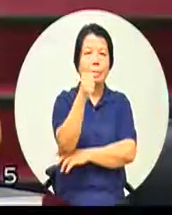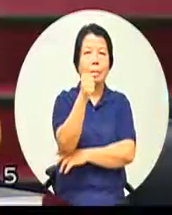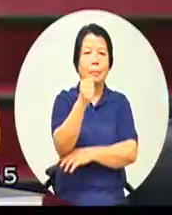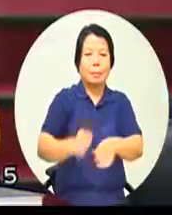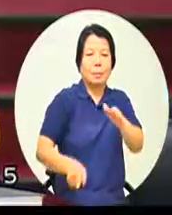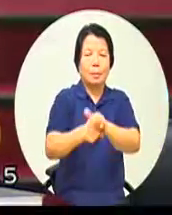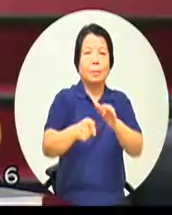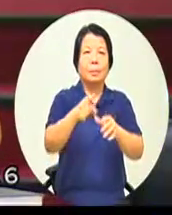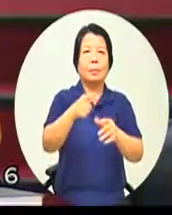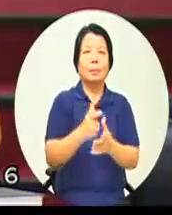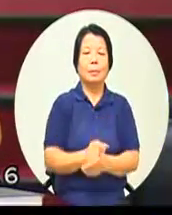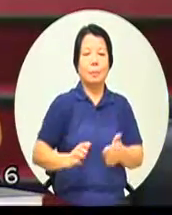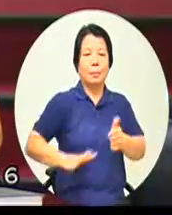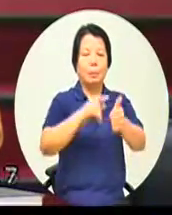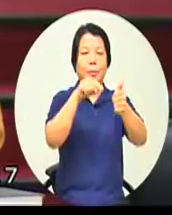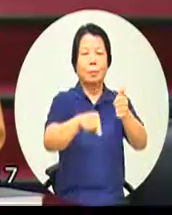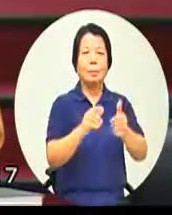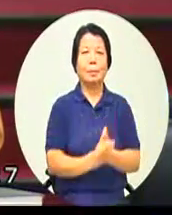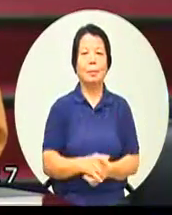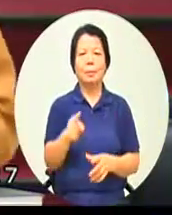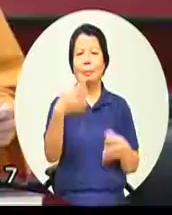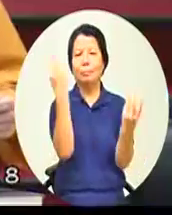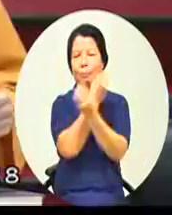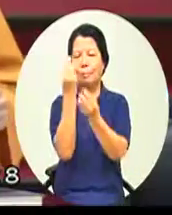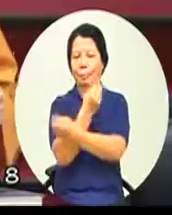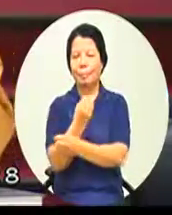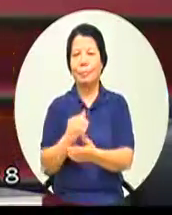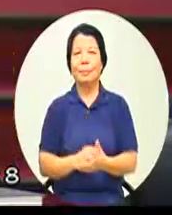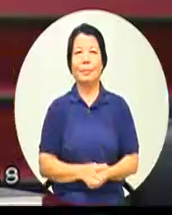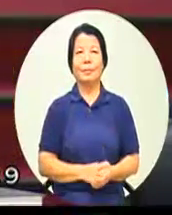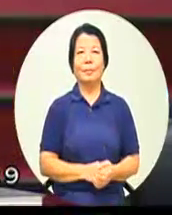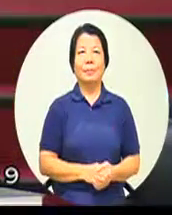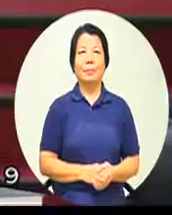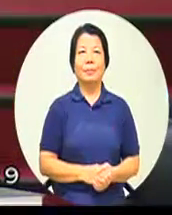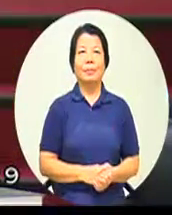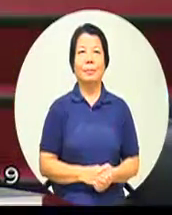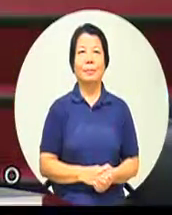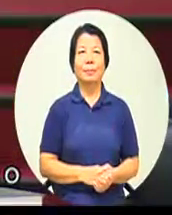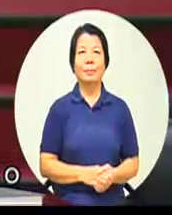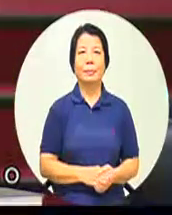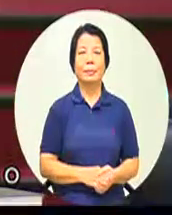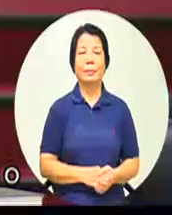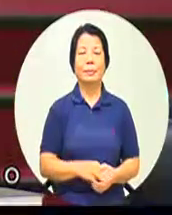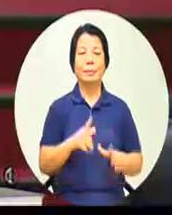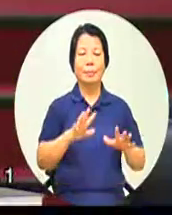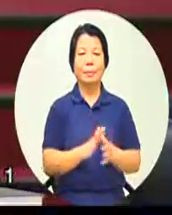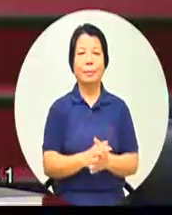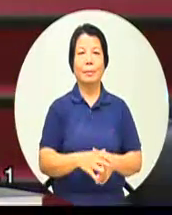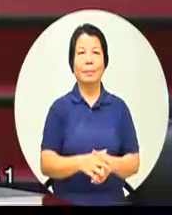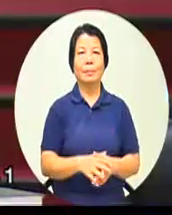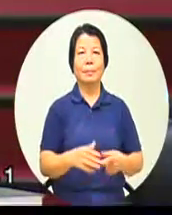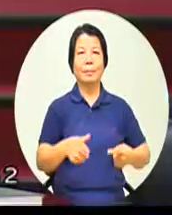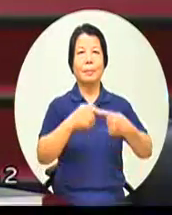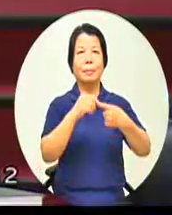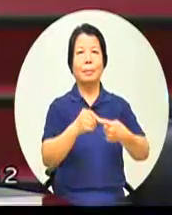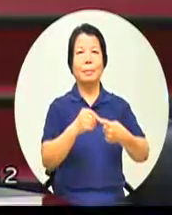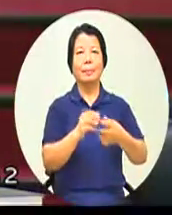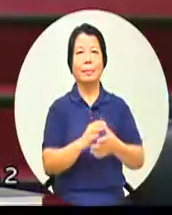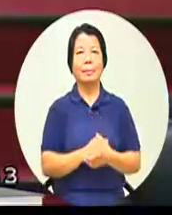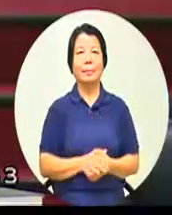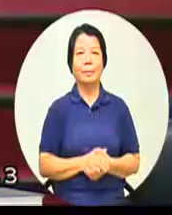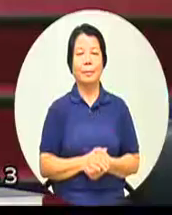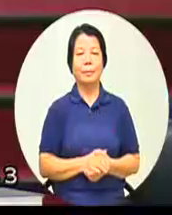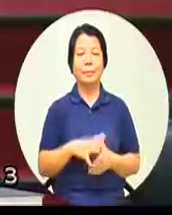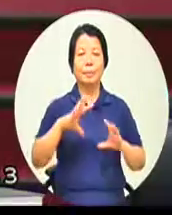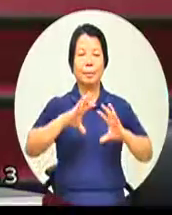天差地地，好像摇一捧的，说倒会开，简大师啦， 简 大，会国